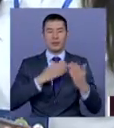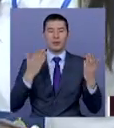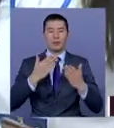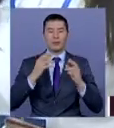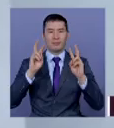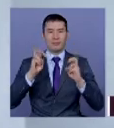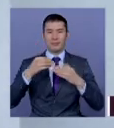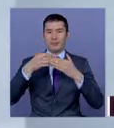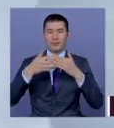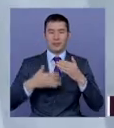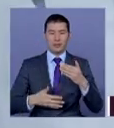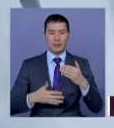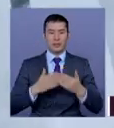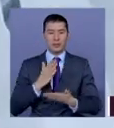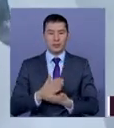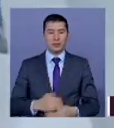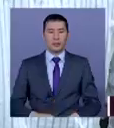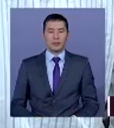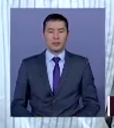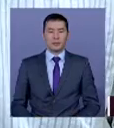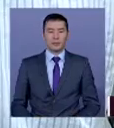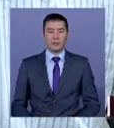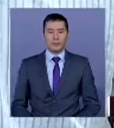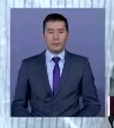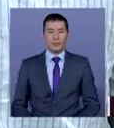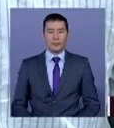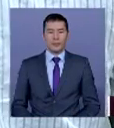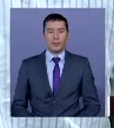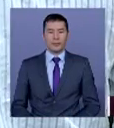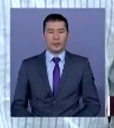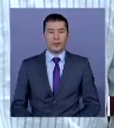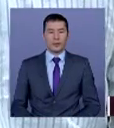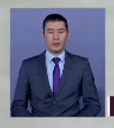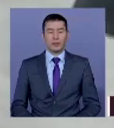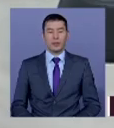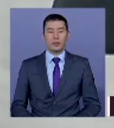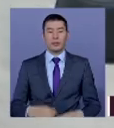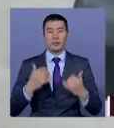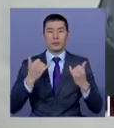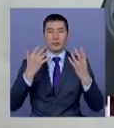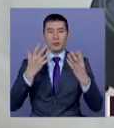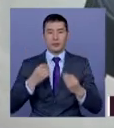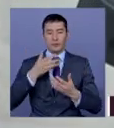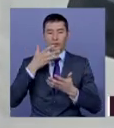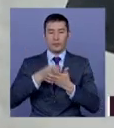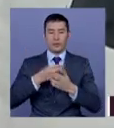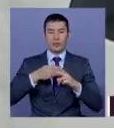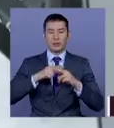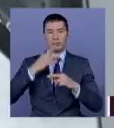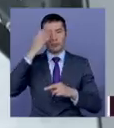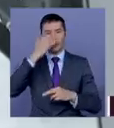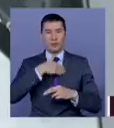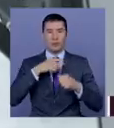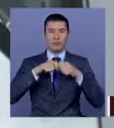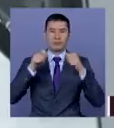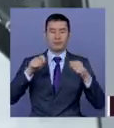қолдау басқармасы жаңашыл инновациялық бастамаларды демеуге арналған бірыңғай орталық ашқан болатын. Бүгінде өз кәсібін домалатқысы келетін жастарға бұл